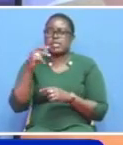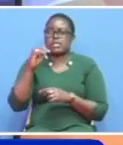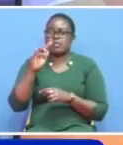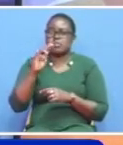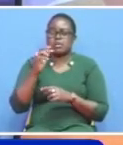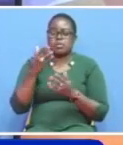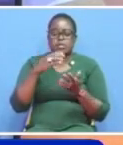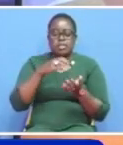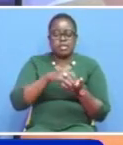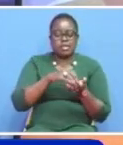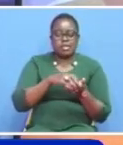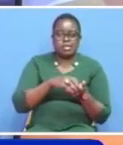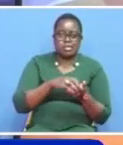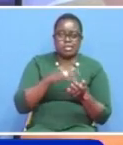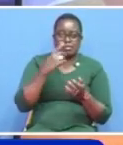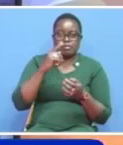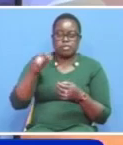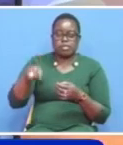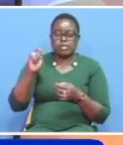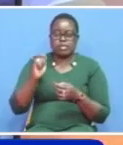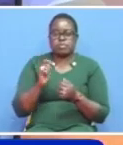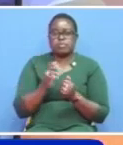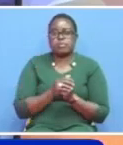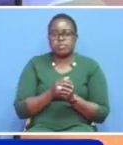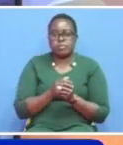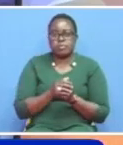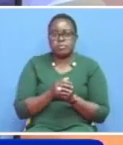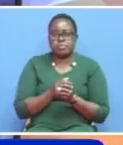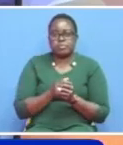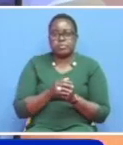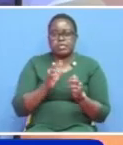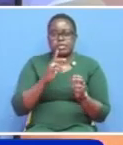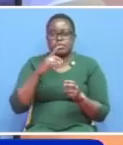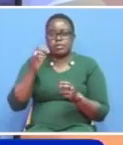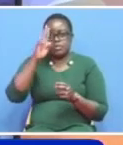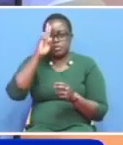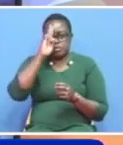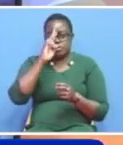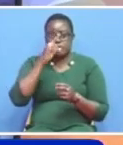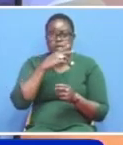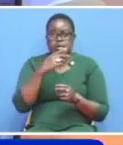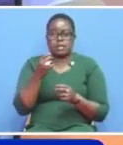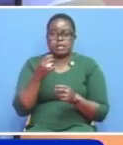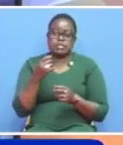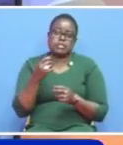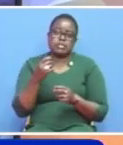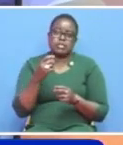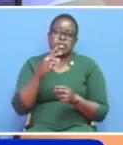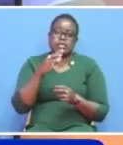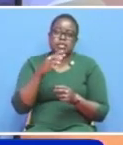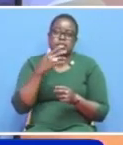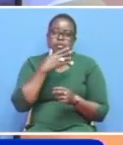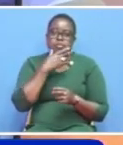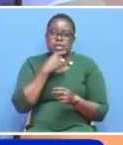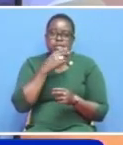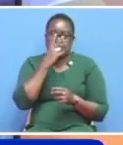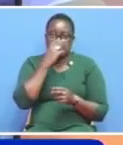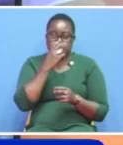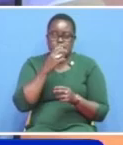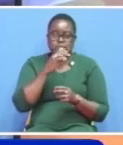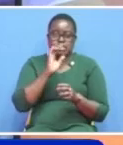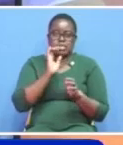kwani yako ya kubukwa na kwenye mawake mwe ebikito polisi na mwesi lelua kukwata. Kukwato ana itina kulekua kwanze ite